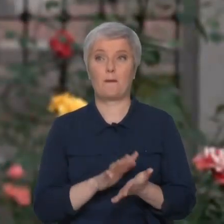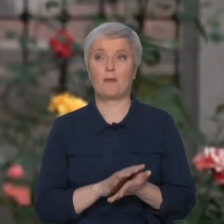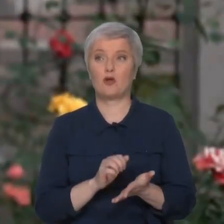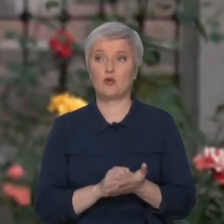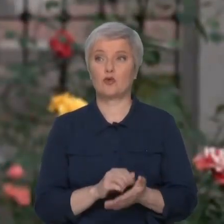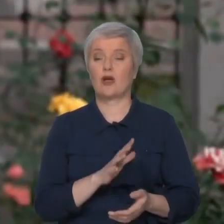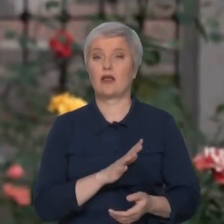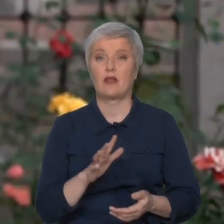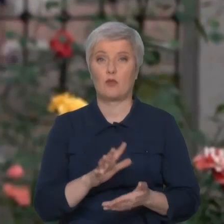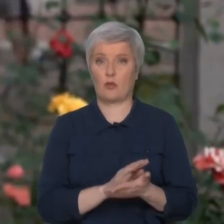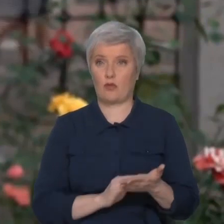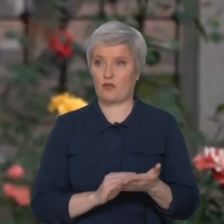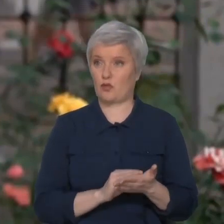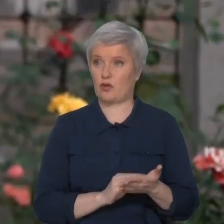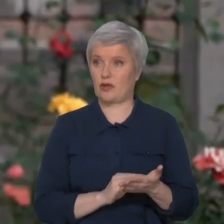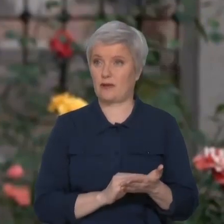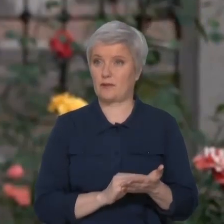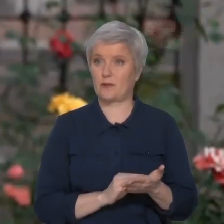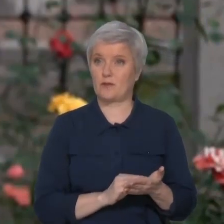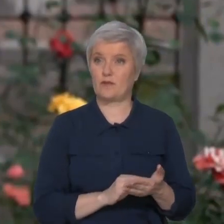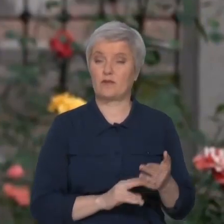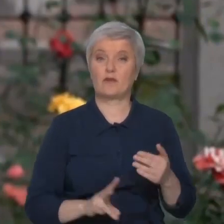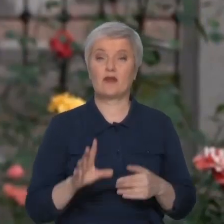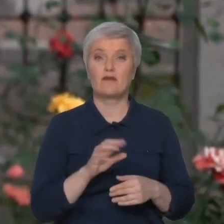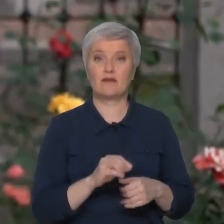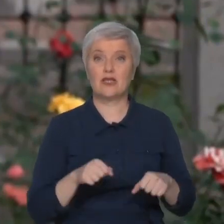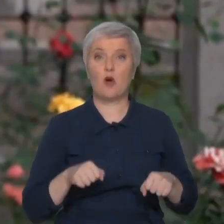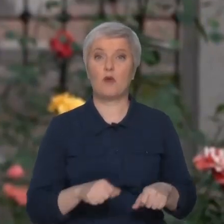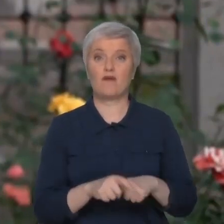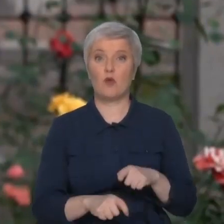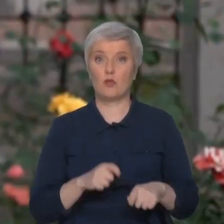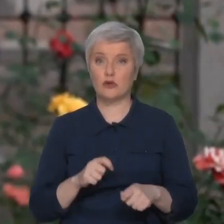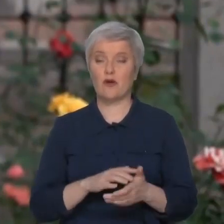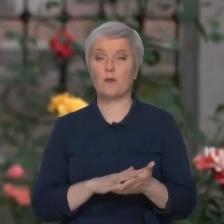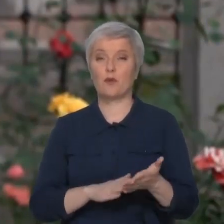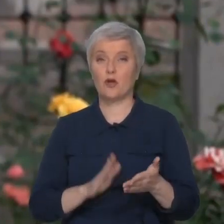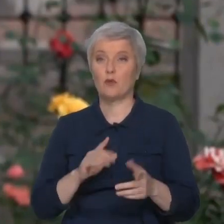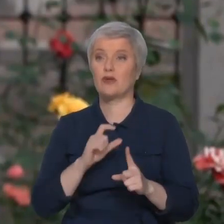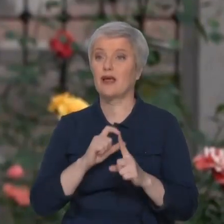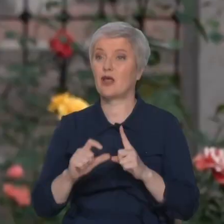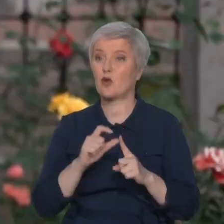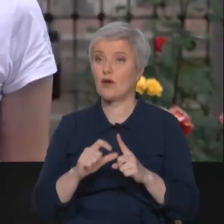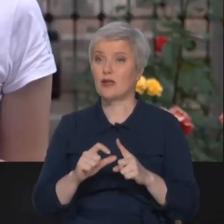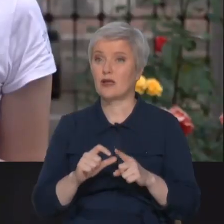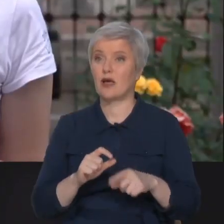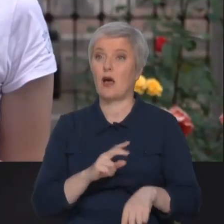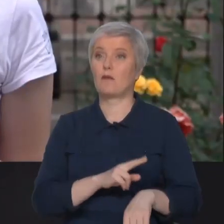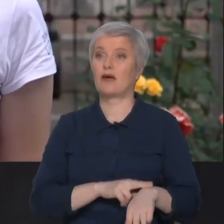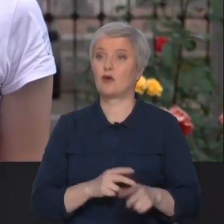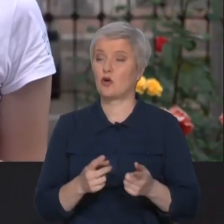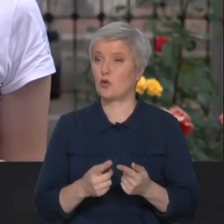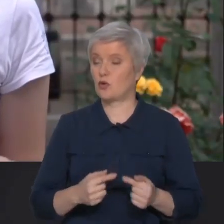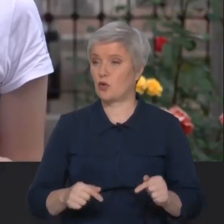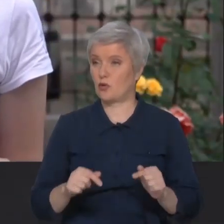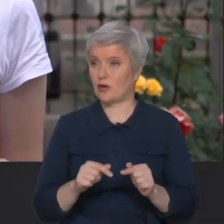скажімо, не були повторені. І на ці правопорушення в подальшому будуть реагувати правоохоронні органи.